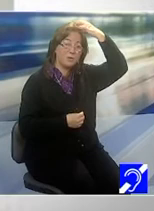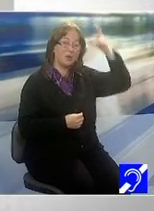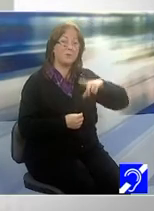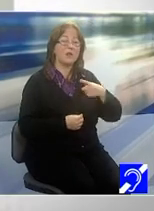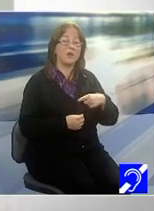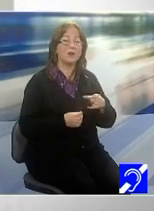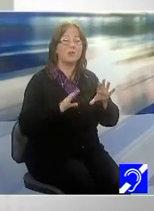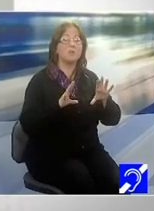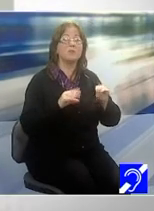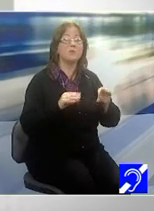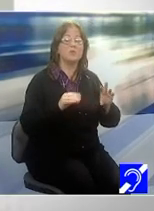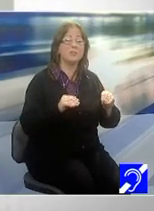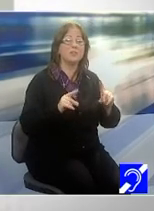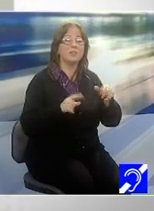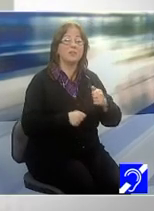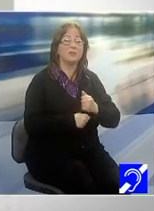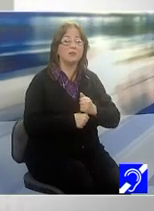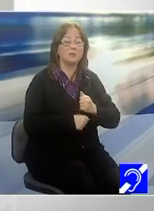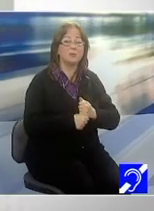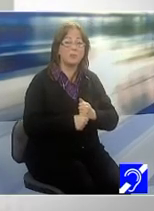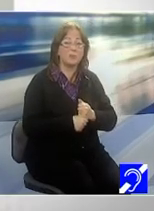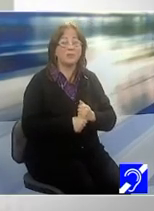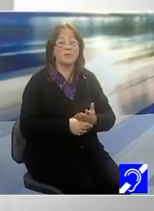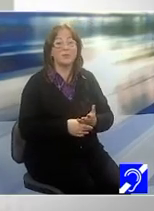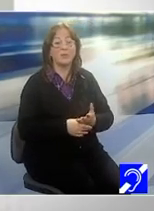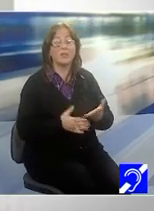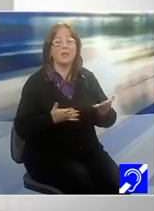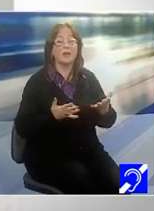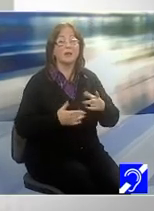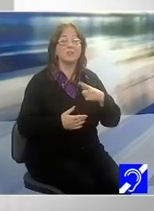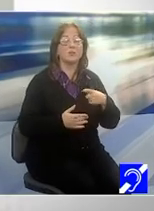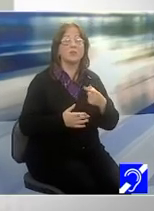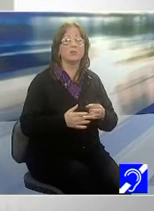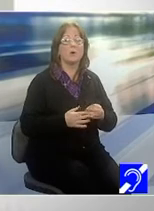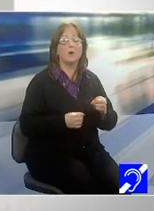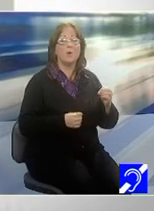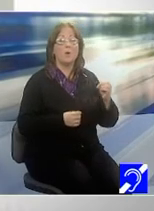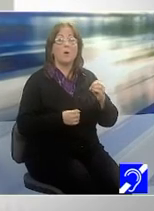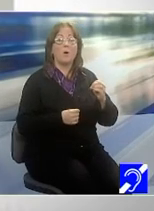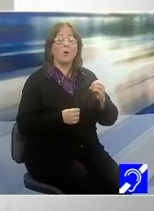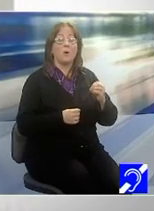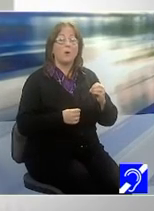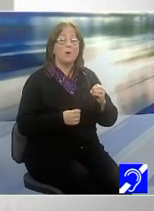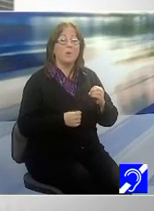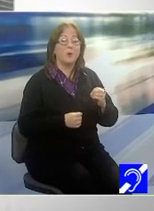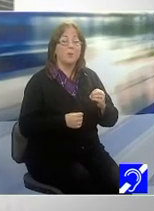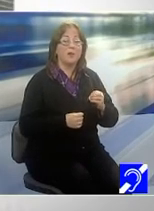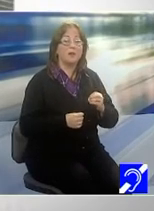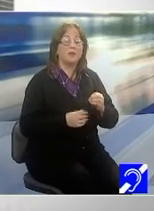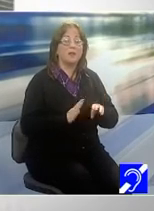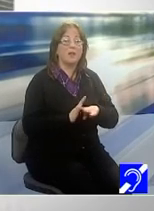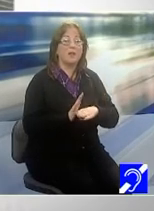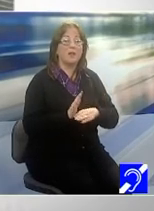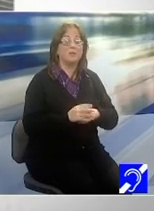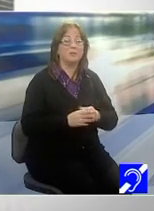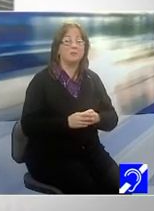decât pe alte... Cum ne asigurăm că vor rămâne obiectivele astea? Că asta eu... Asta nu e poziția mea